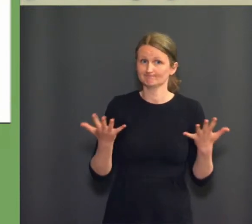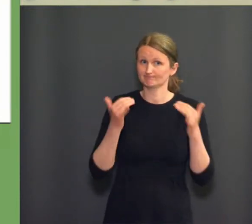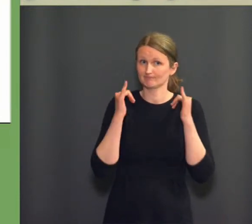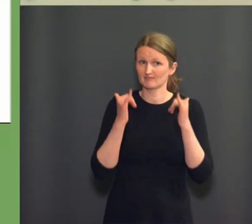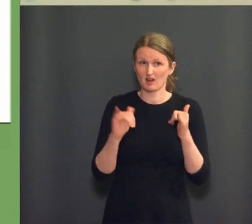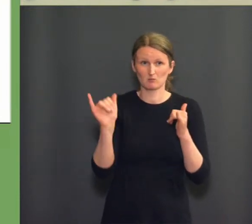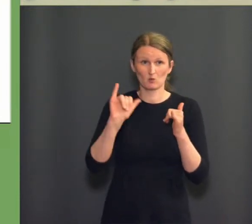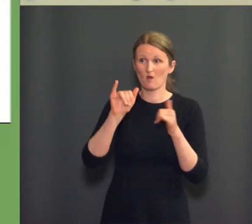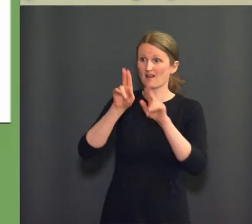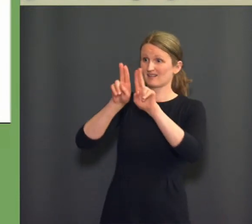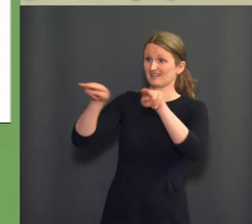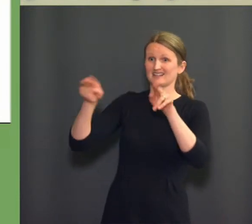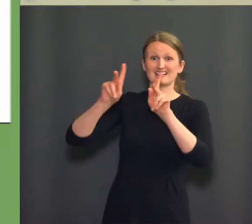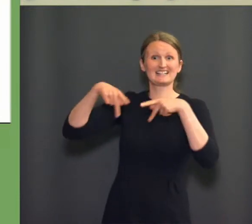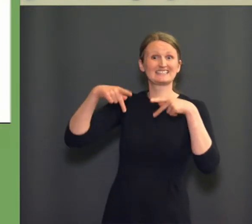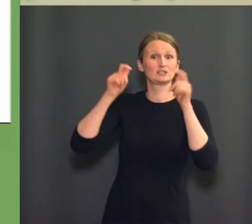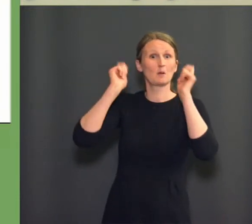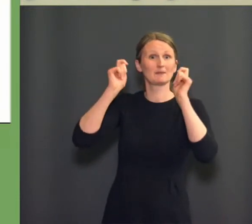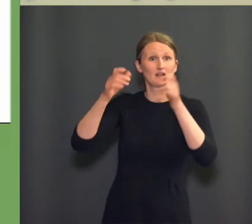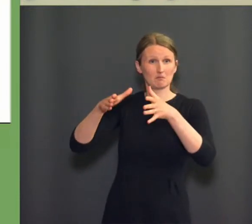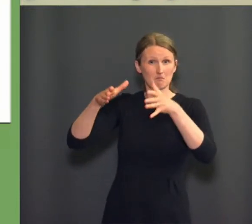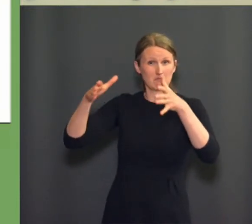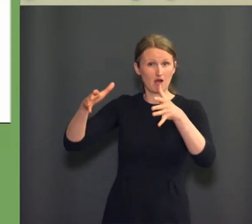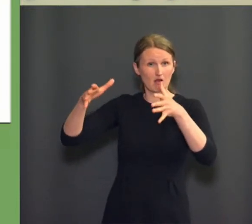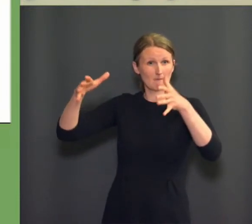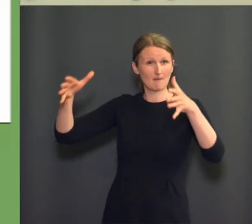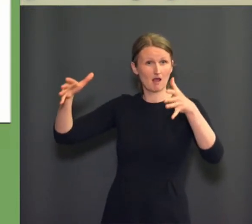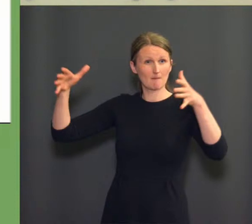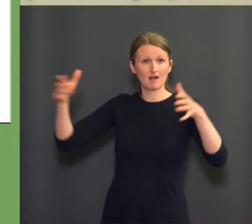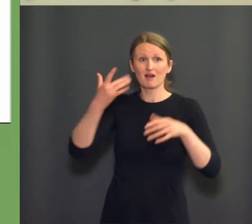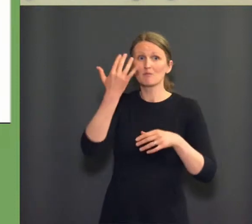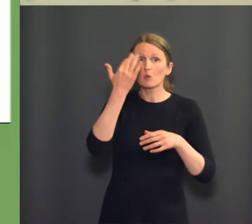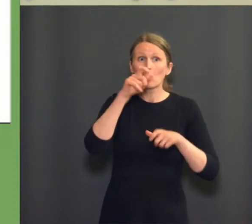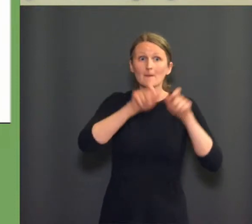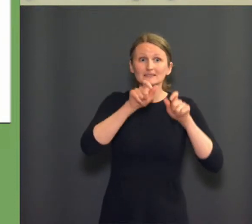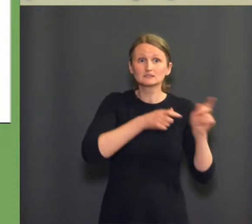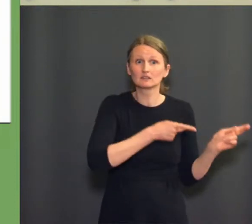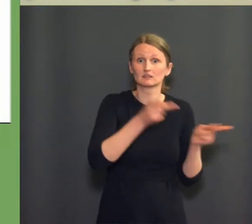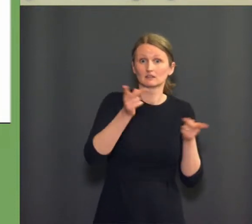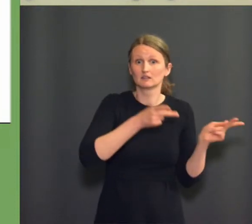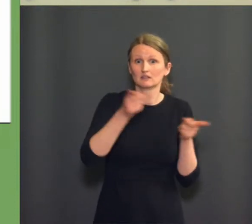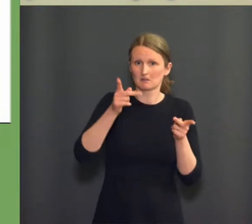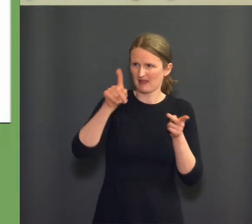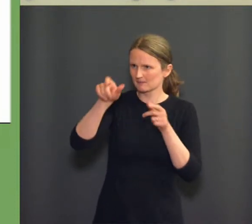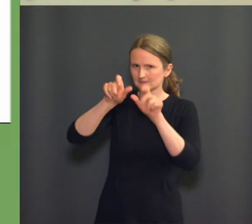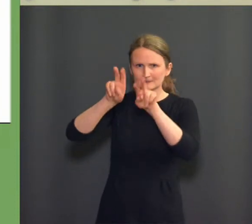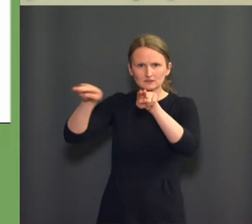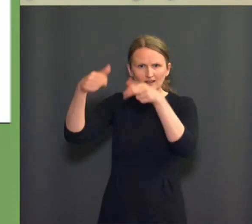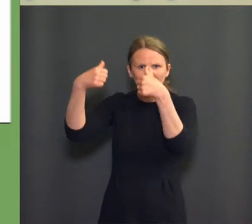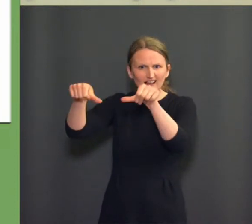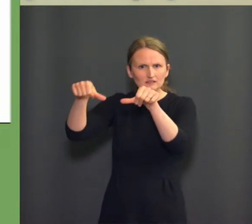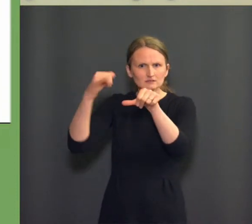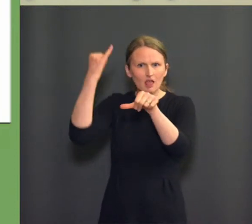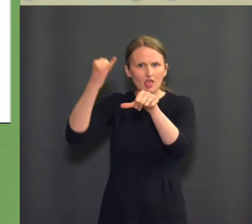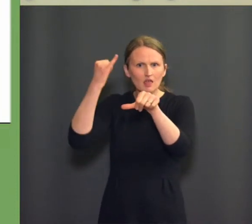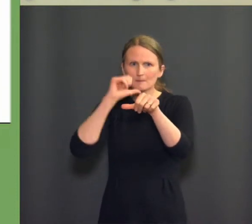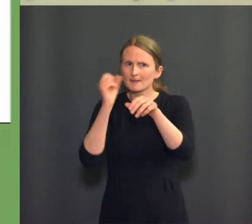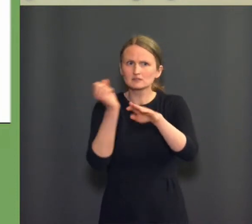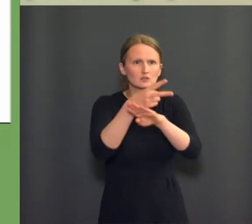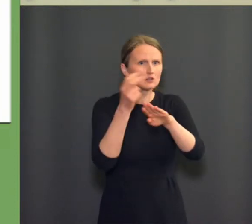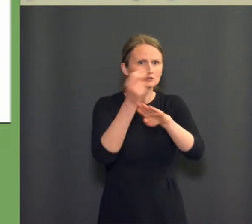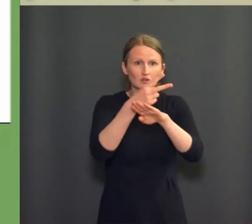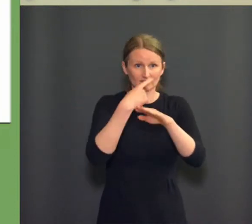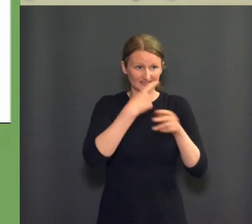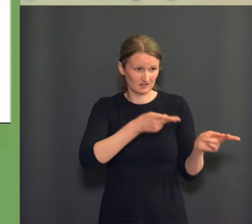fois qu'on y entre, on met plus de temps, si on peut dire, pour en sortir, et encore plus au niveau des soins intensifs. Et donc nous atteignons ainsi